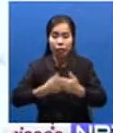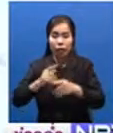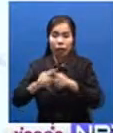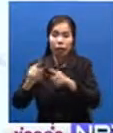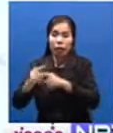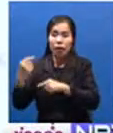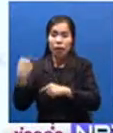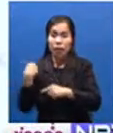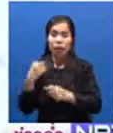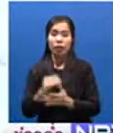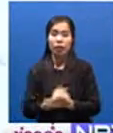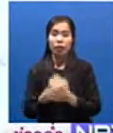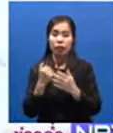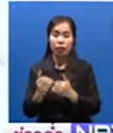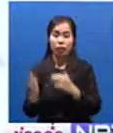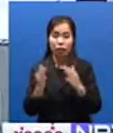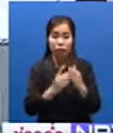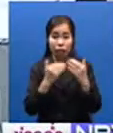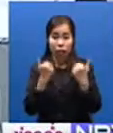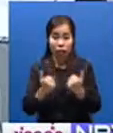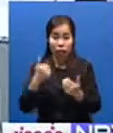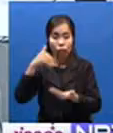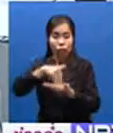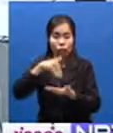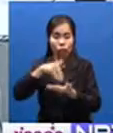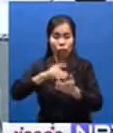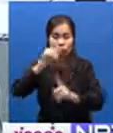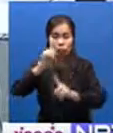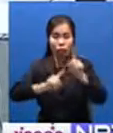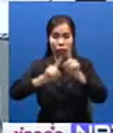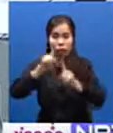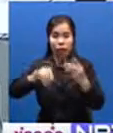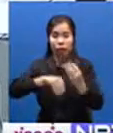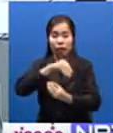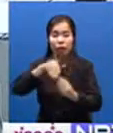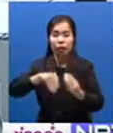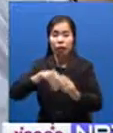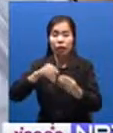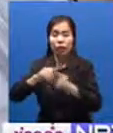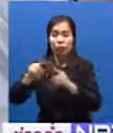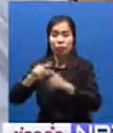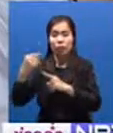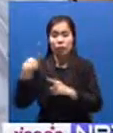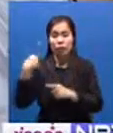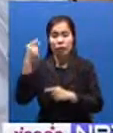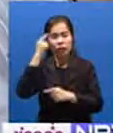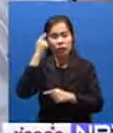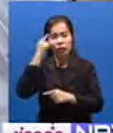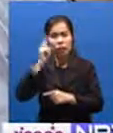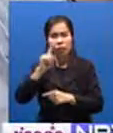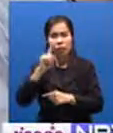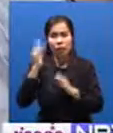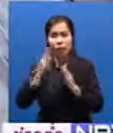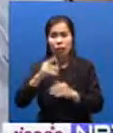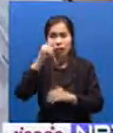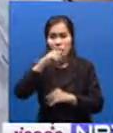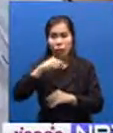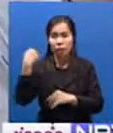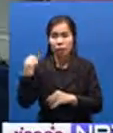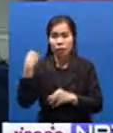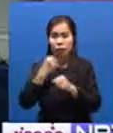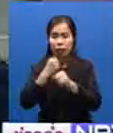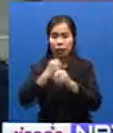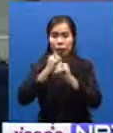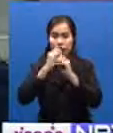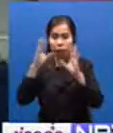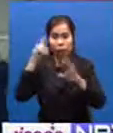ต่ำอย่างไรก็ตามนะครับทางศูนย์พยากรณ์เศรษฐกิจและธุรกิจของมหาวิทยาลัยหการค้าไทยเชื่อว่าการบริโภคของประชาชนจะปรับตัวดีขึ้นอย่างชัดเจนใน